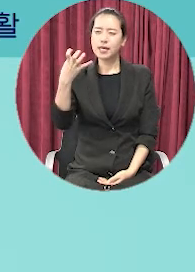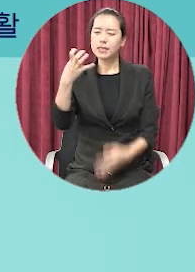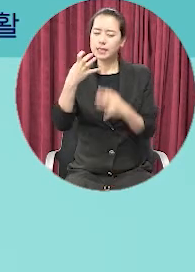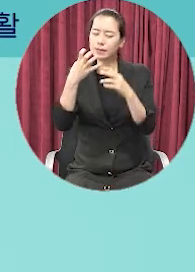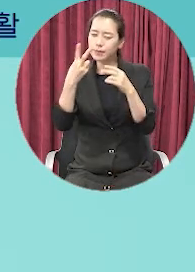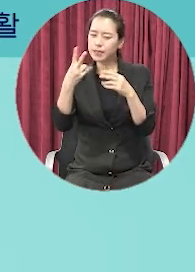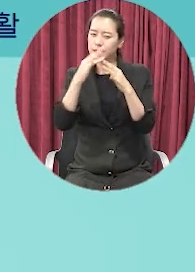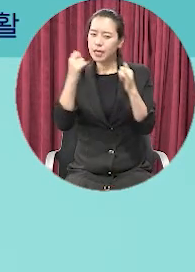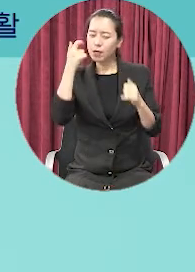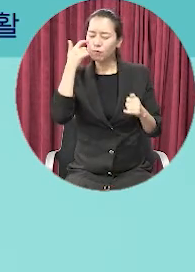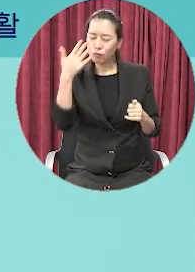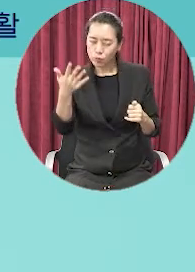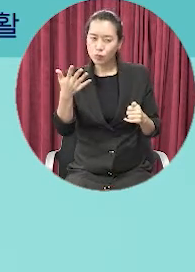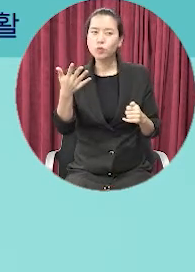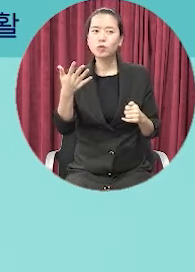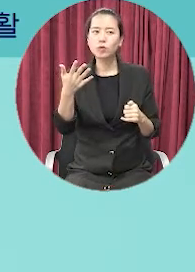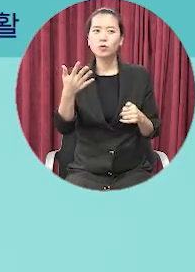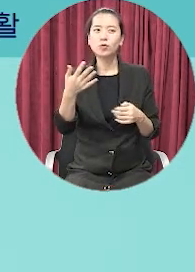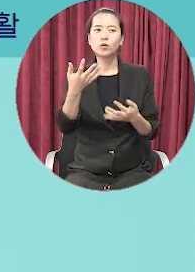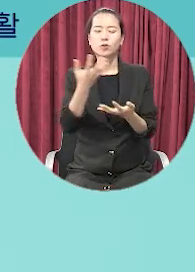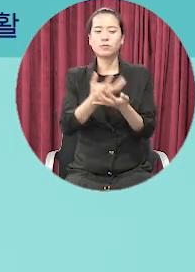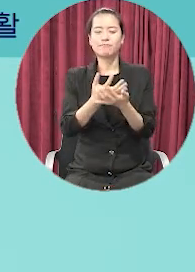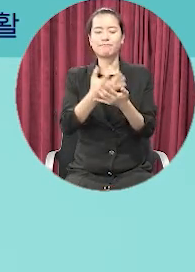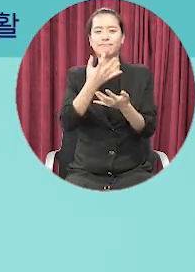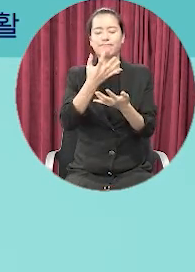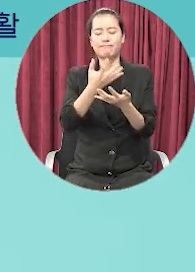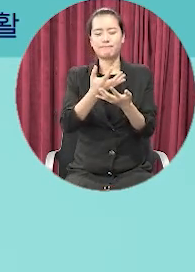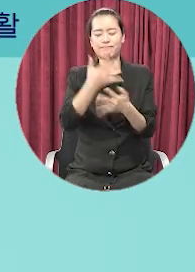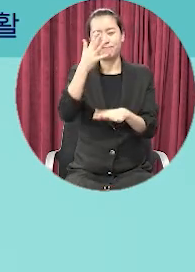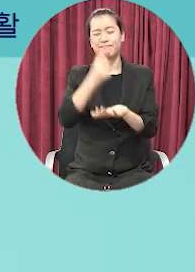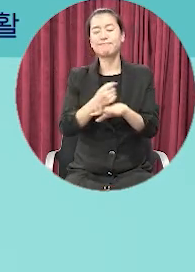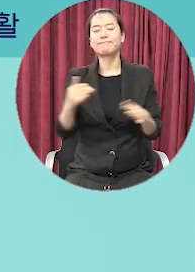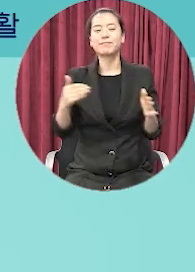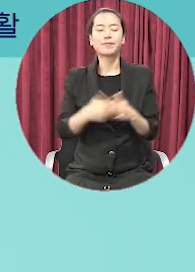했고요. 데모그래픽이 되겠습니다. 좀 더